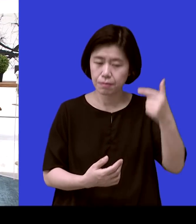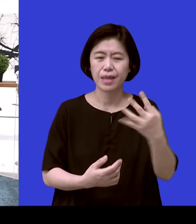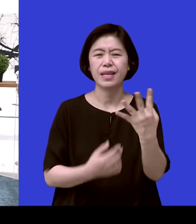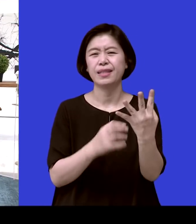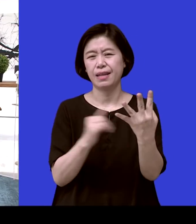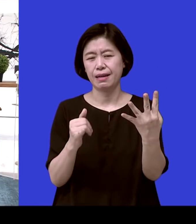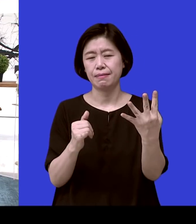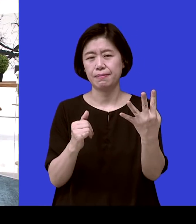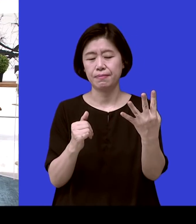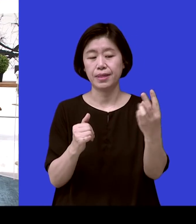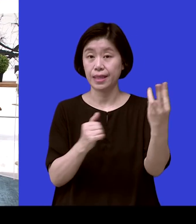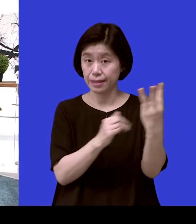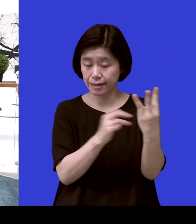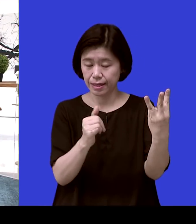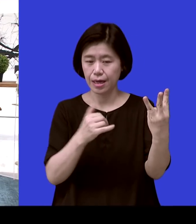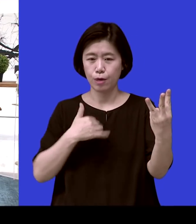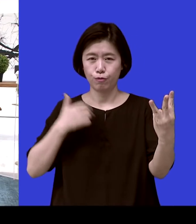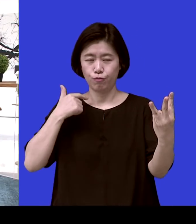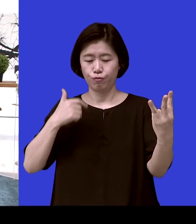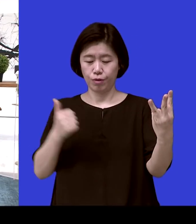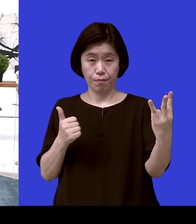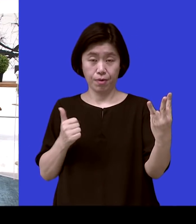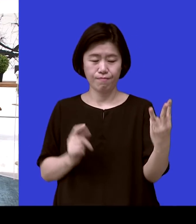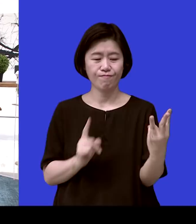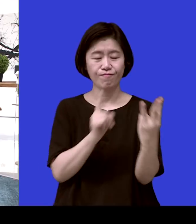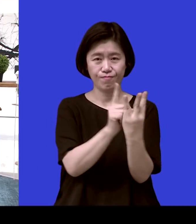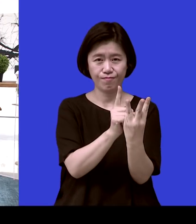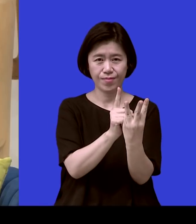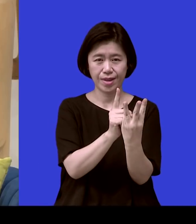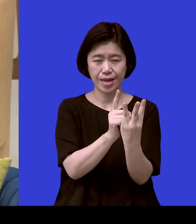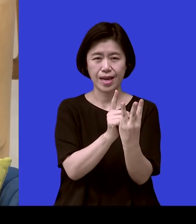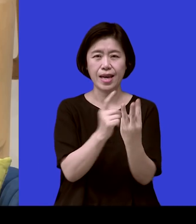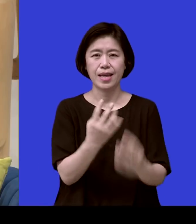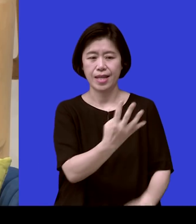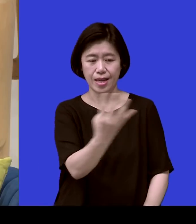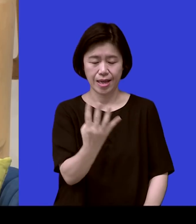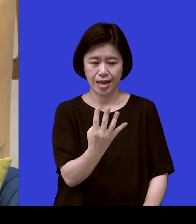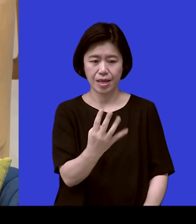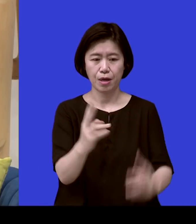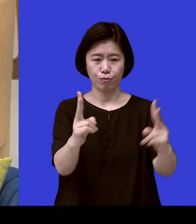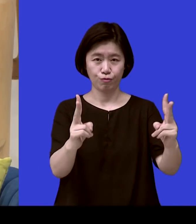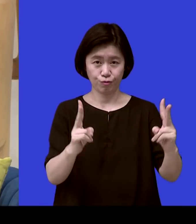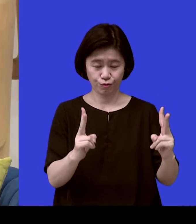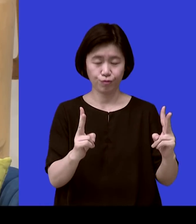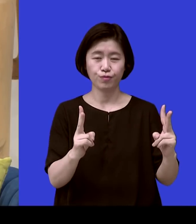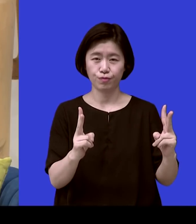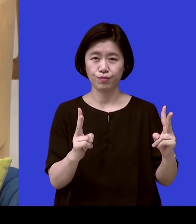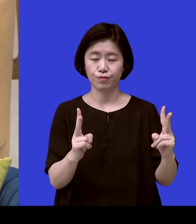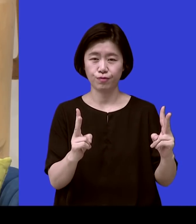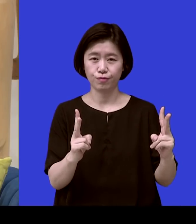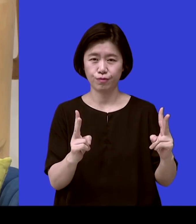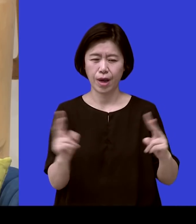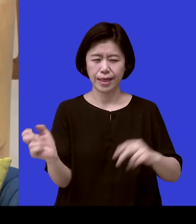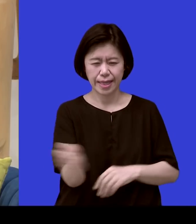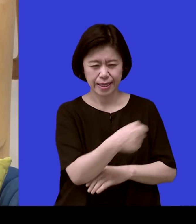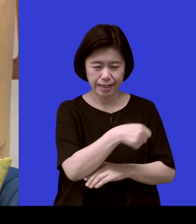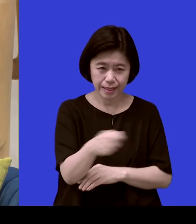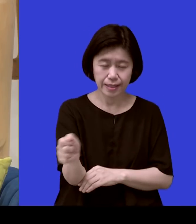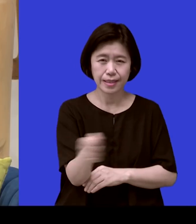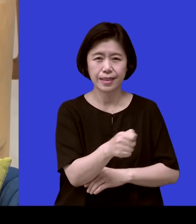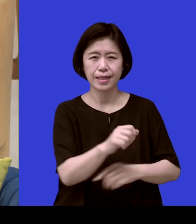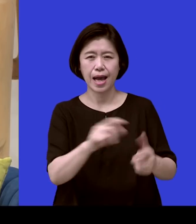네네. 복식으로 치시고 이렇게 삥 둘러서서 이렇게 빙긋이 웃으면서 이야기하다가